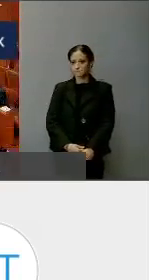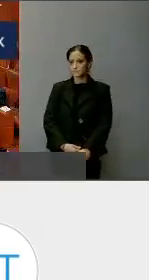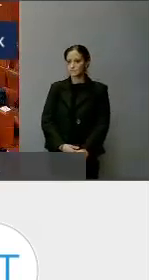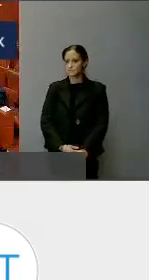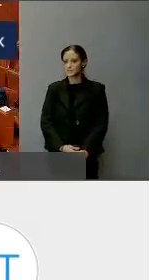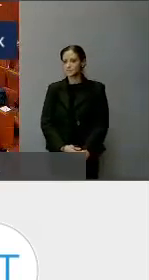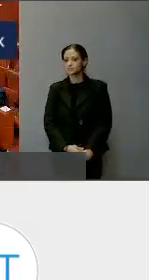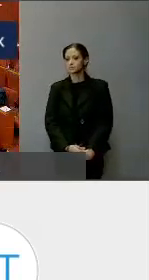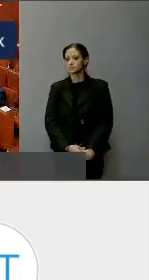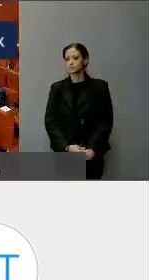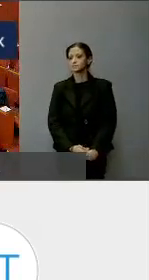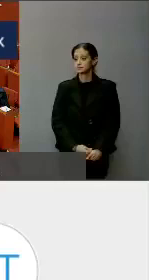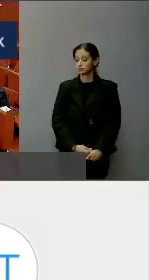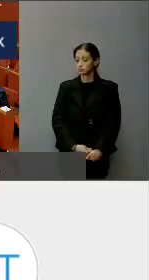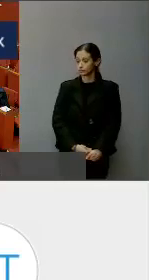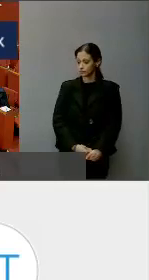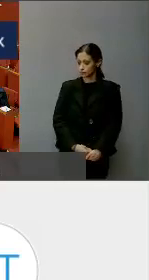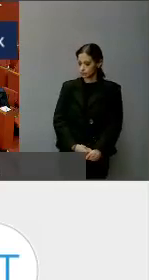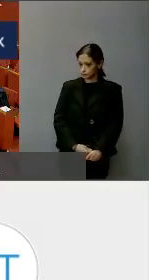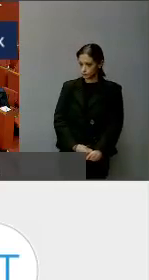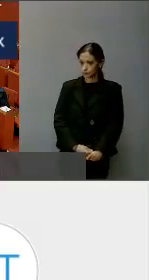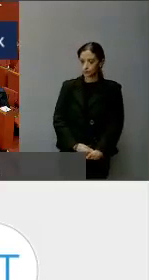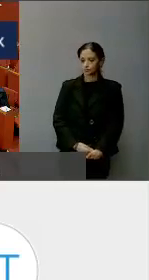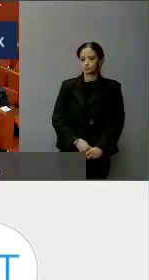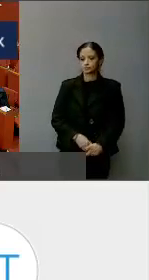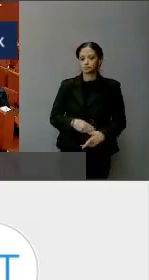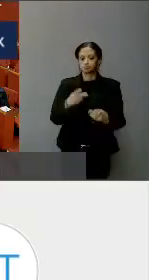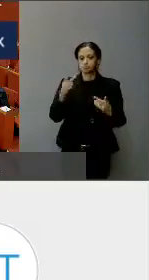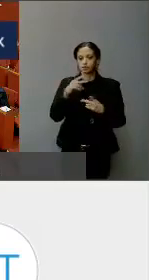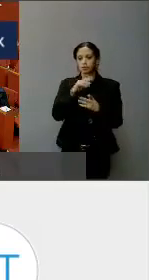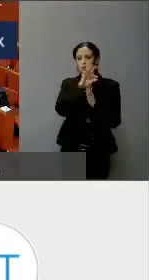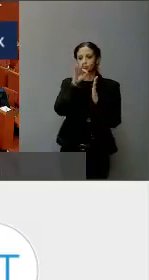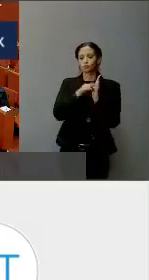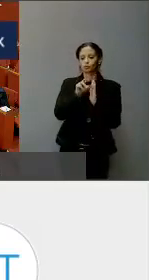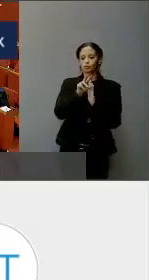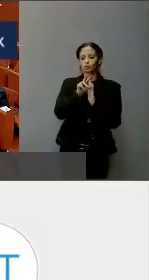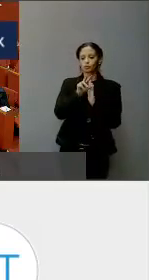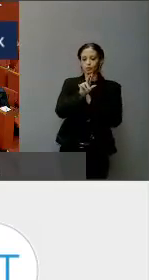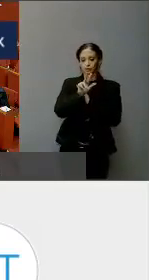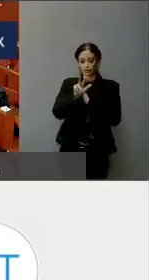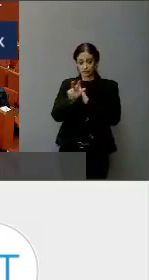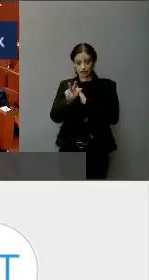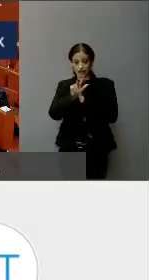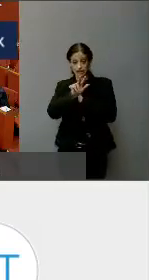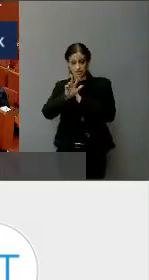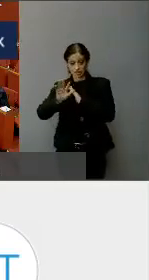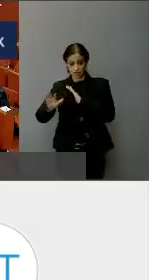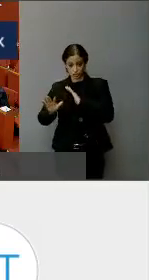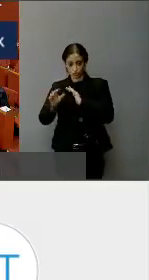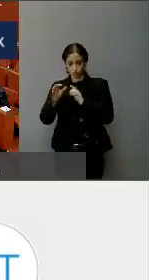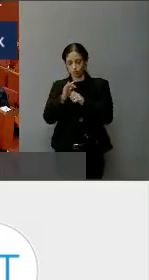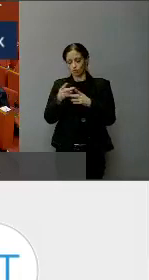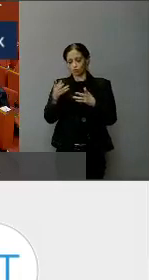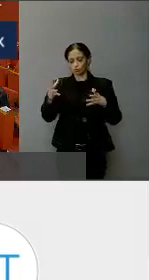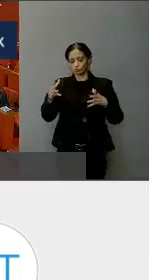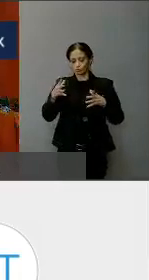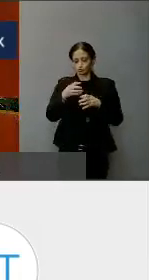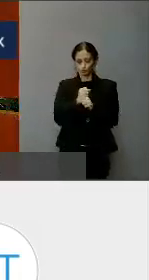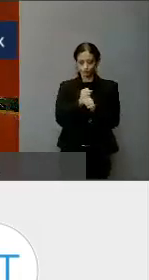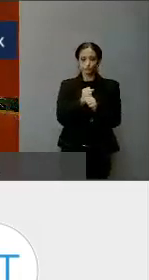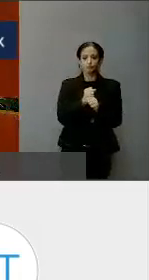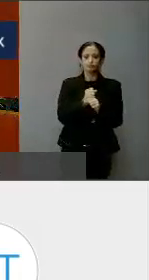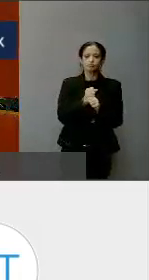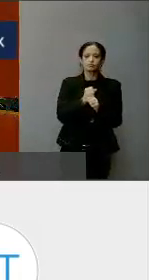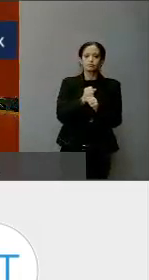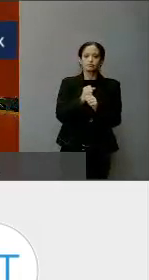sì si può sintetizzare a questo punto il 31 33 35 richiamando anche